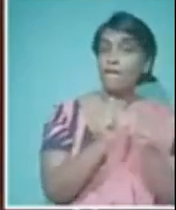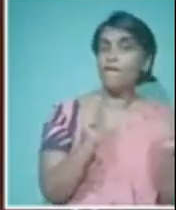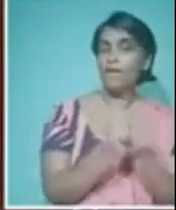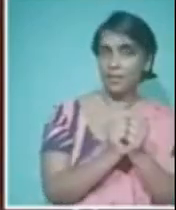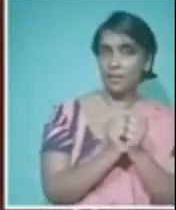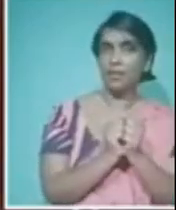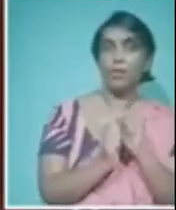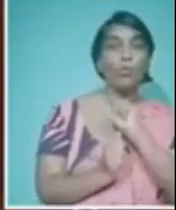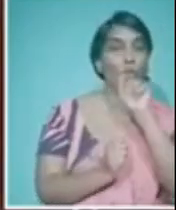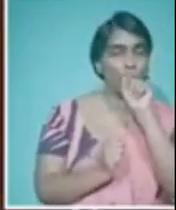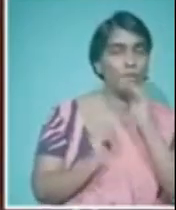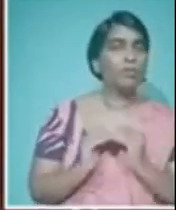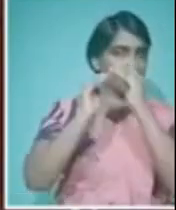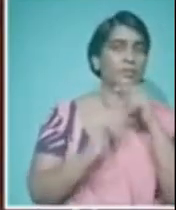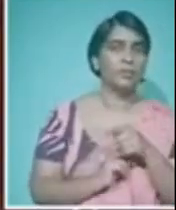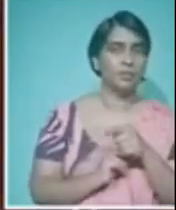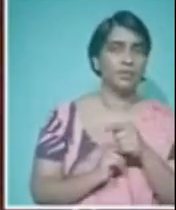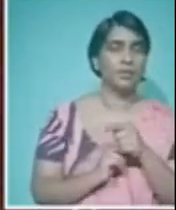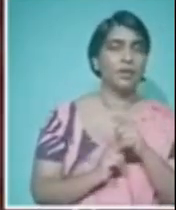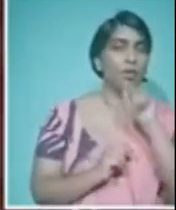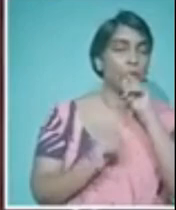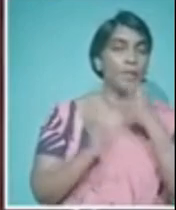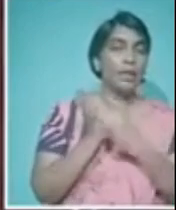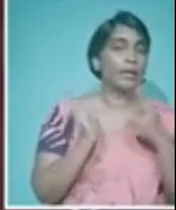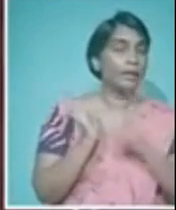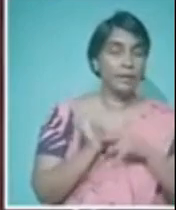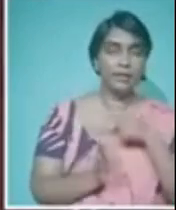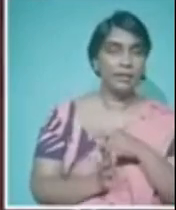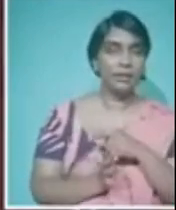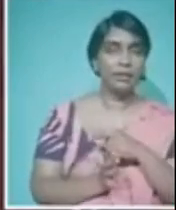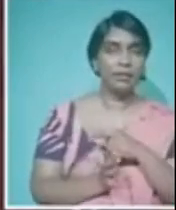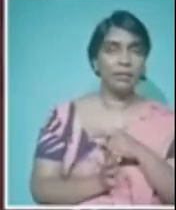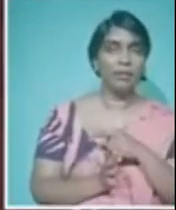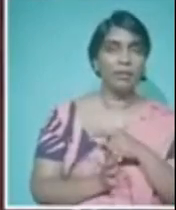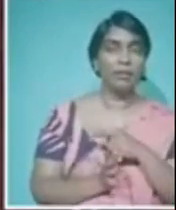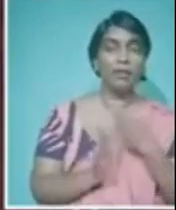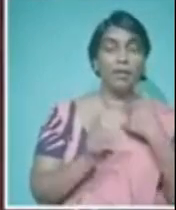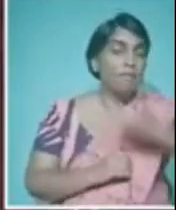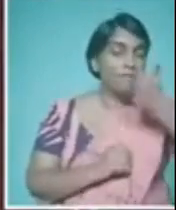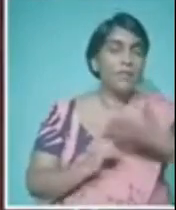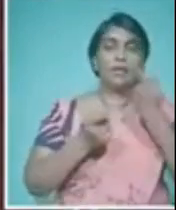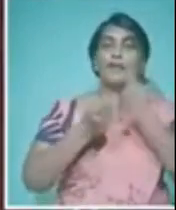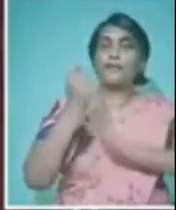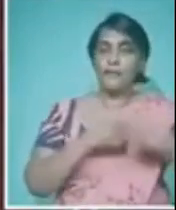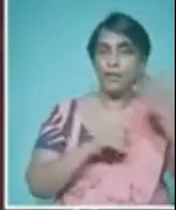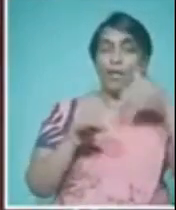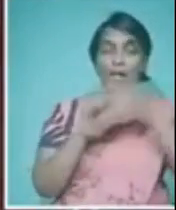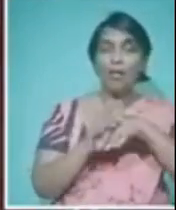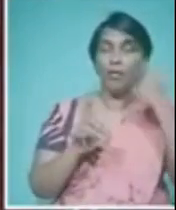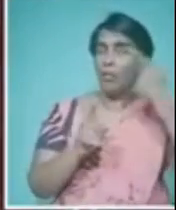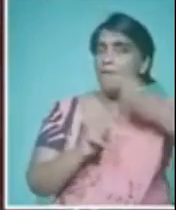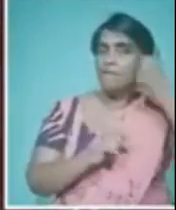හින්දා රූපවාහිනිය ගොඩනගන්න තියෙන්නේ රූපවාහිනී නාලිකා කියලා කියන්නේ කන්ටෙන්ට් විකුණන්නේ අන්තර්ගතයන් විකුණන්නේ අන්තර්ගතයන් වල